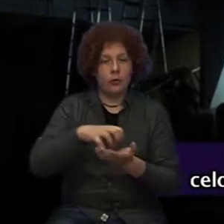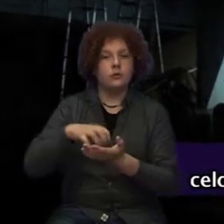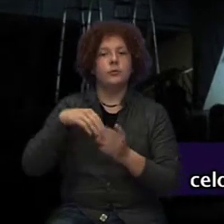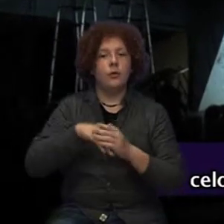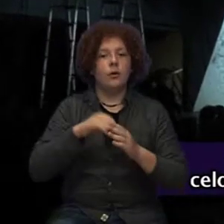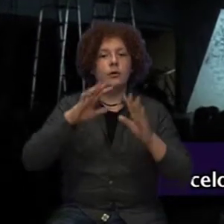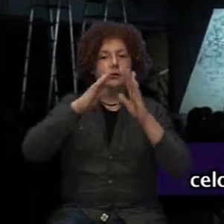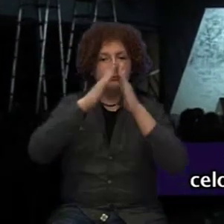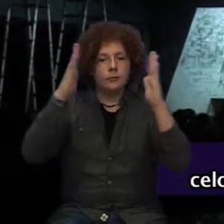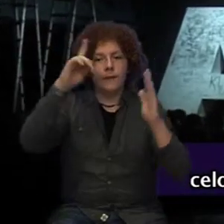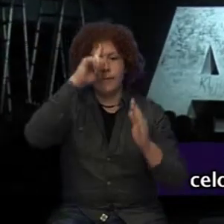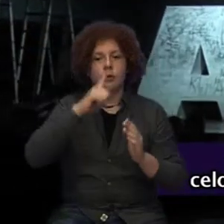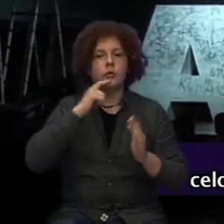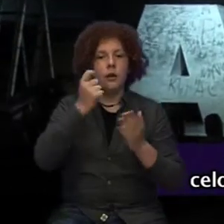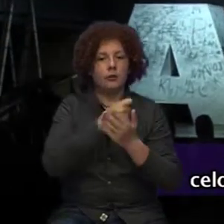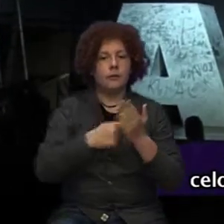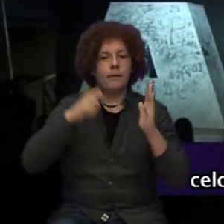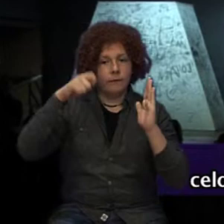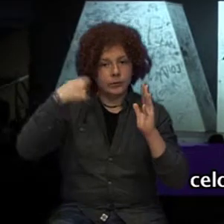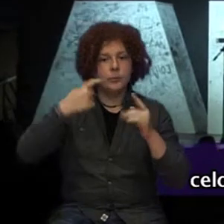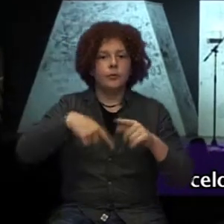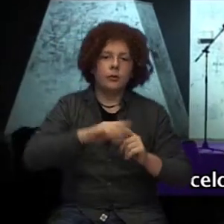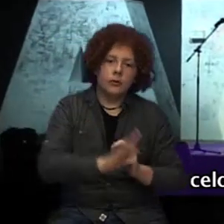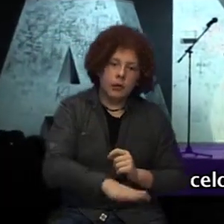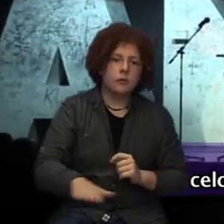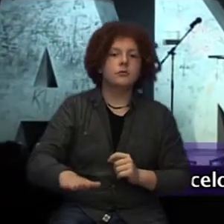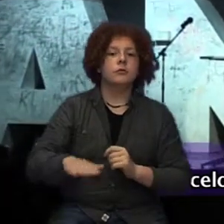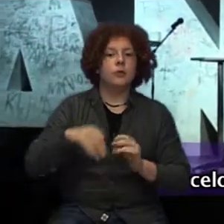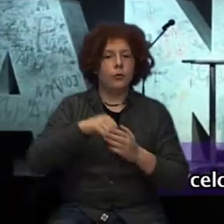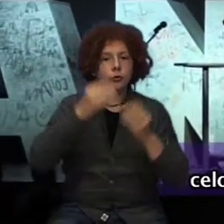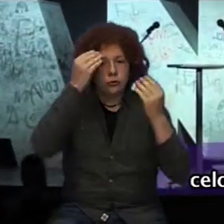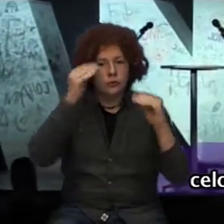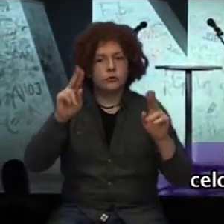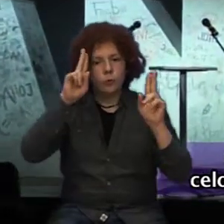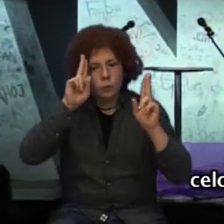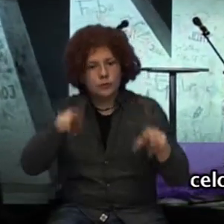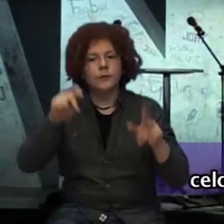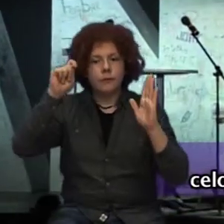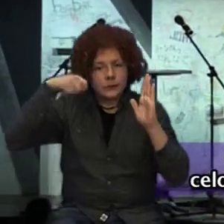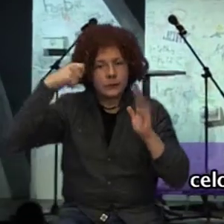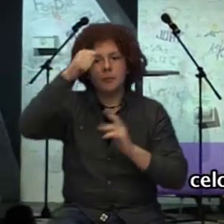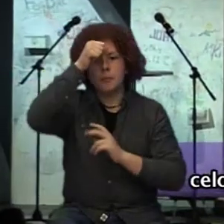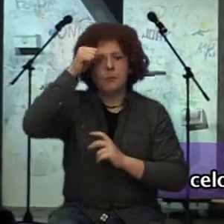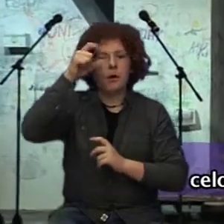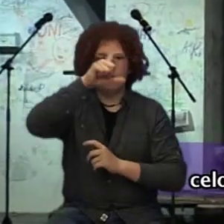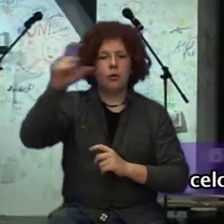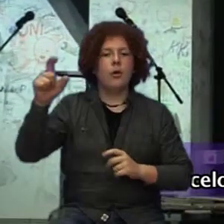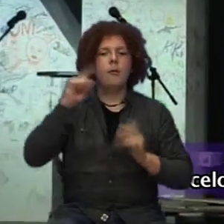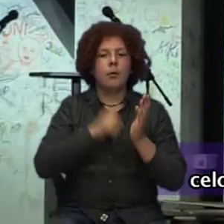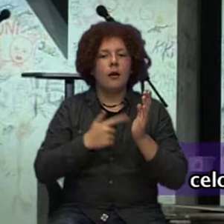kategorii celovečerní animovaný film pro děti. Zvláštní uznání. Uznání, ano. Ano. A to dostane?